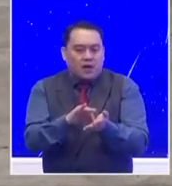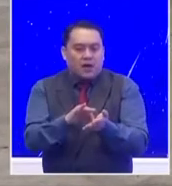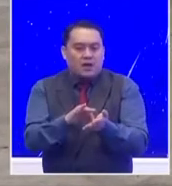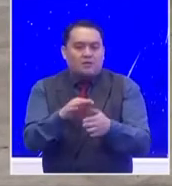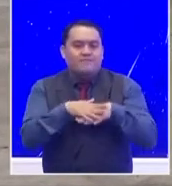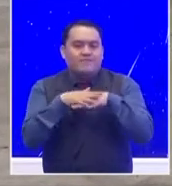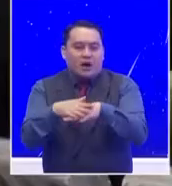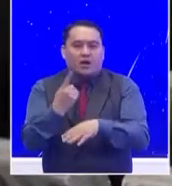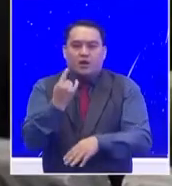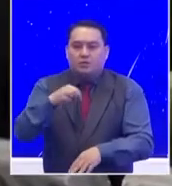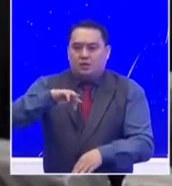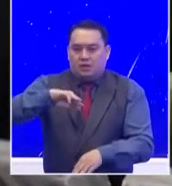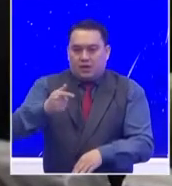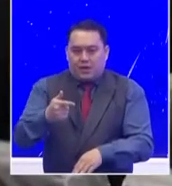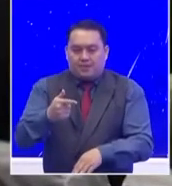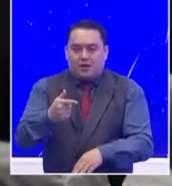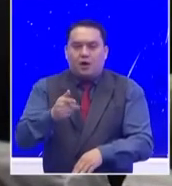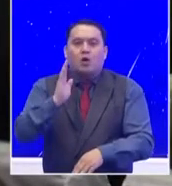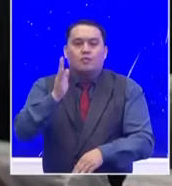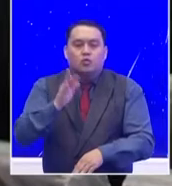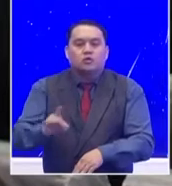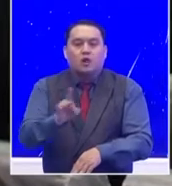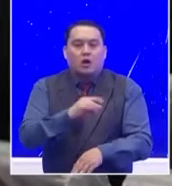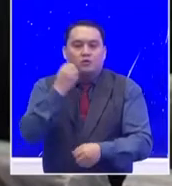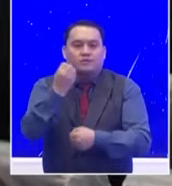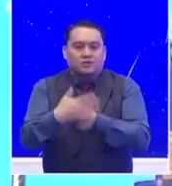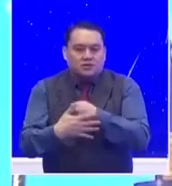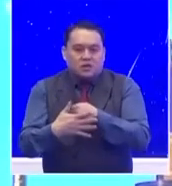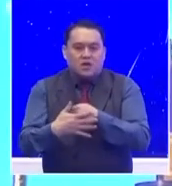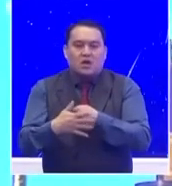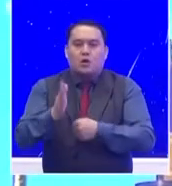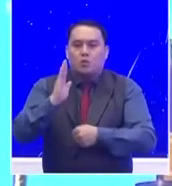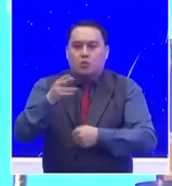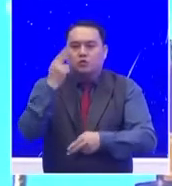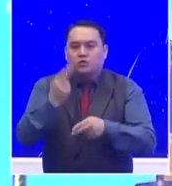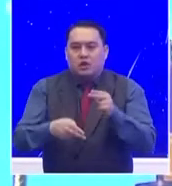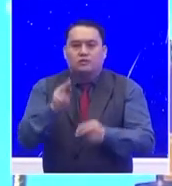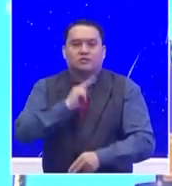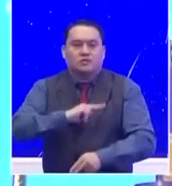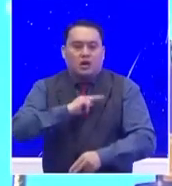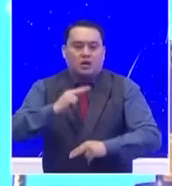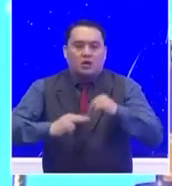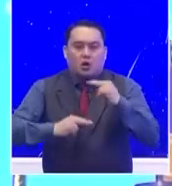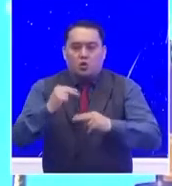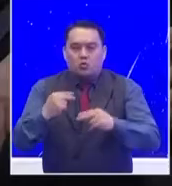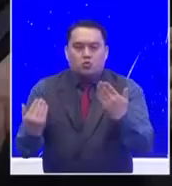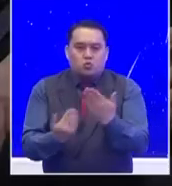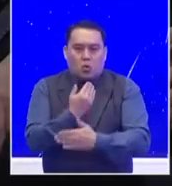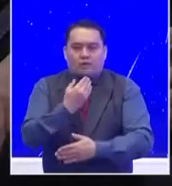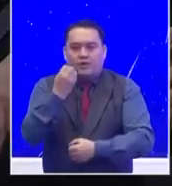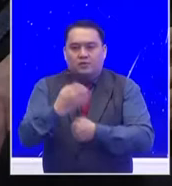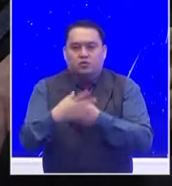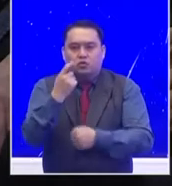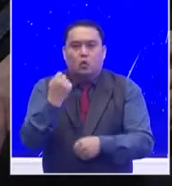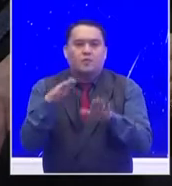более 1 миллиарда тенге. Уже скоро в районном центре, в селе Узнагаш, завершится строительство нового перинатального центра на